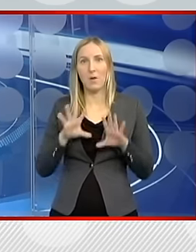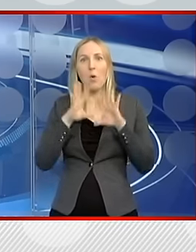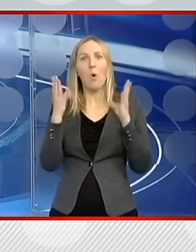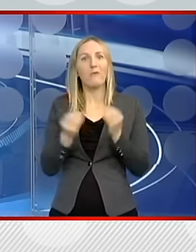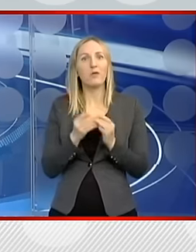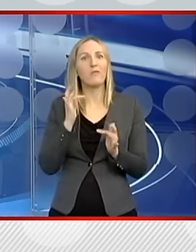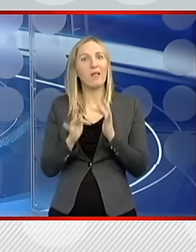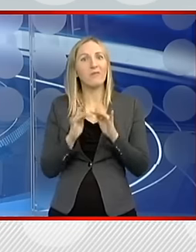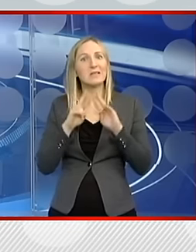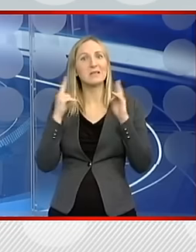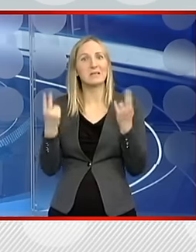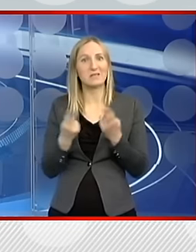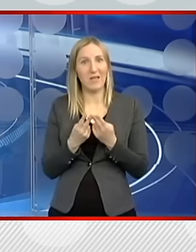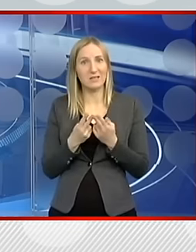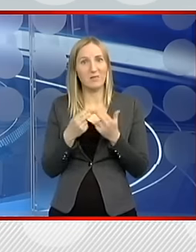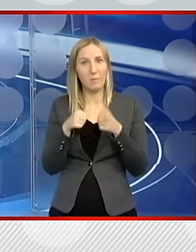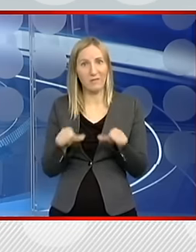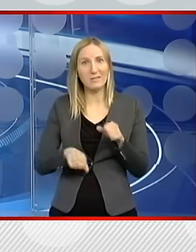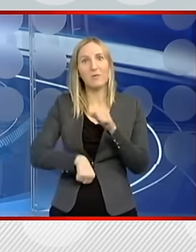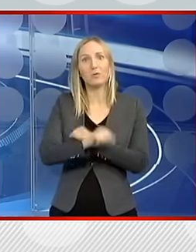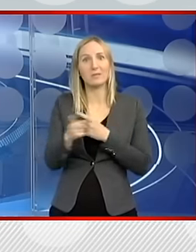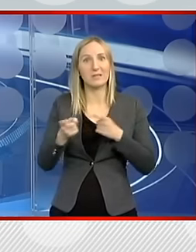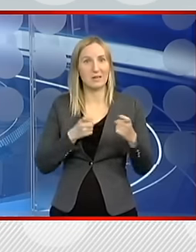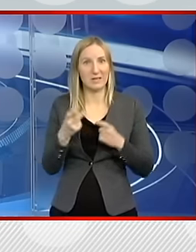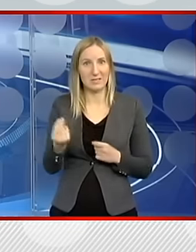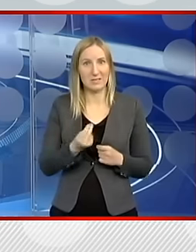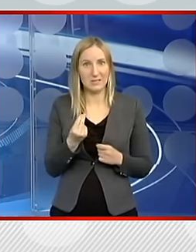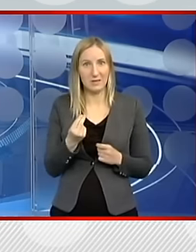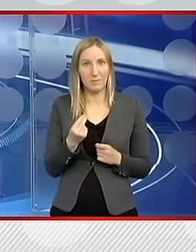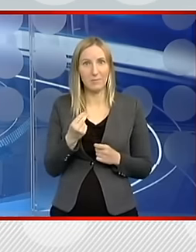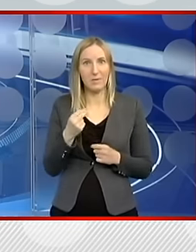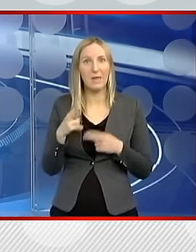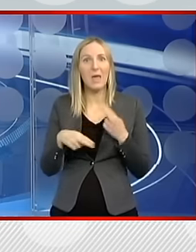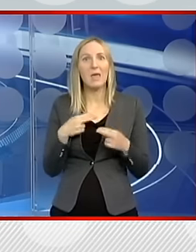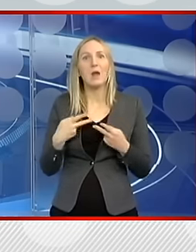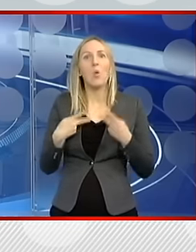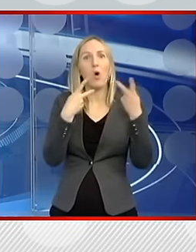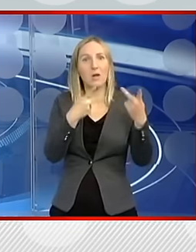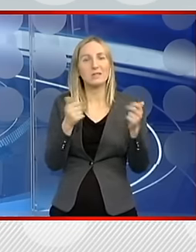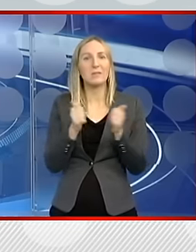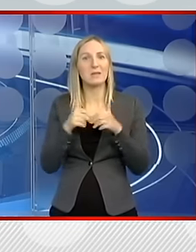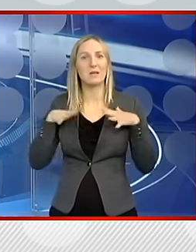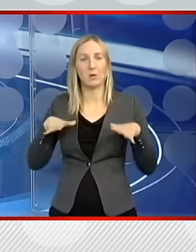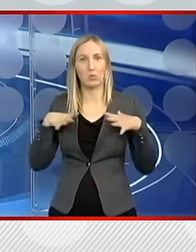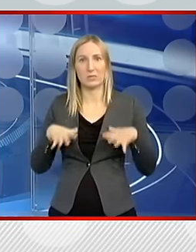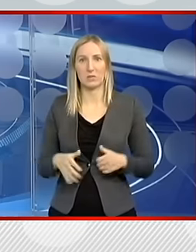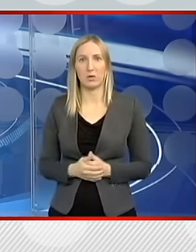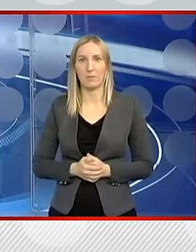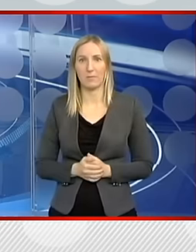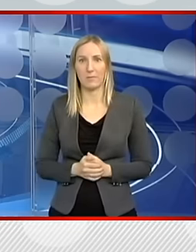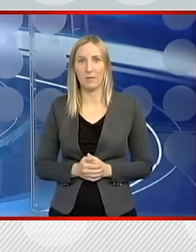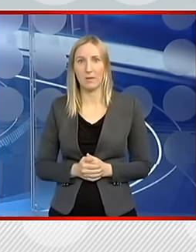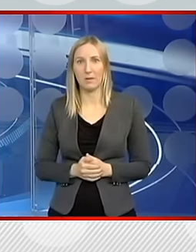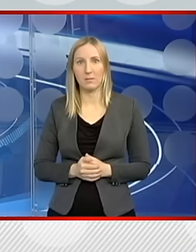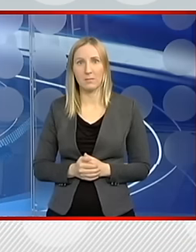U okviru kvalifikacija za svetsko prvenstvo, fudbalska reprezentacija Srbije igra u gostima sa Gruzijom.